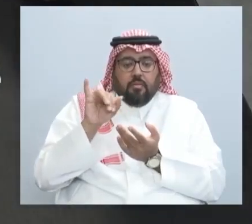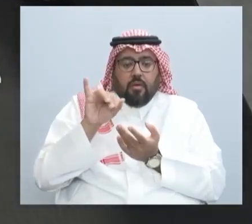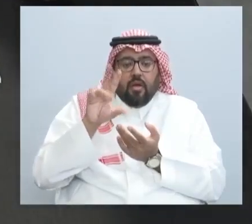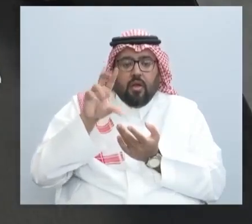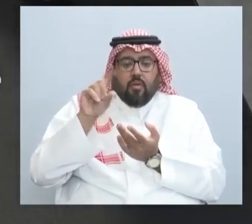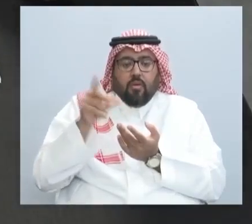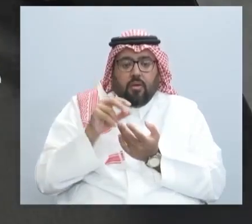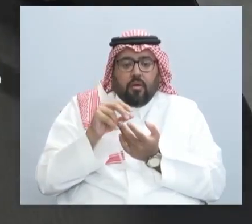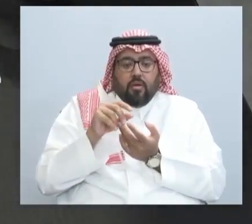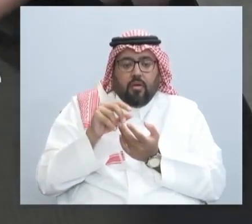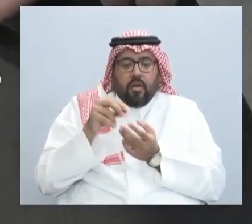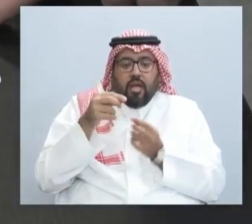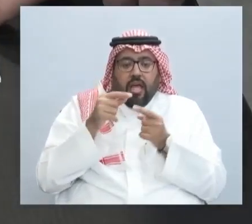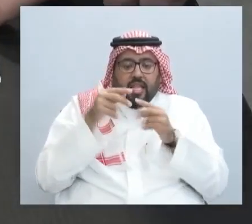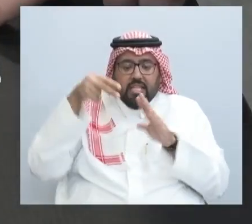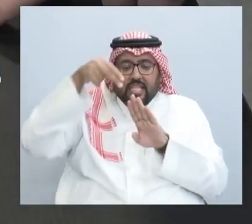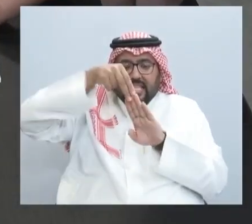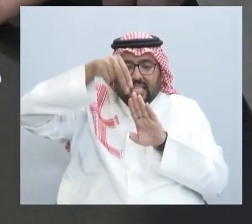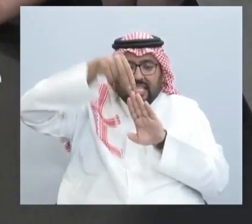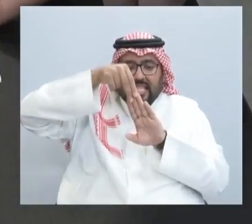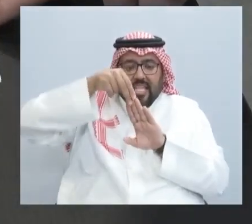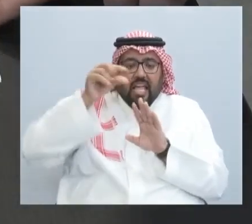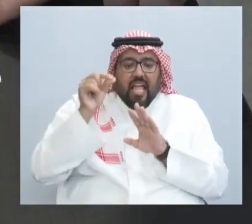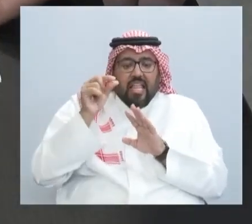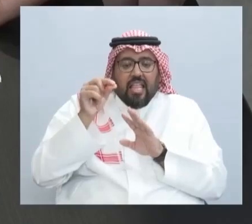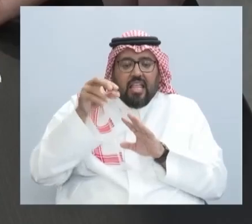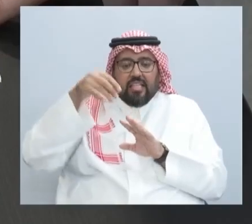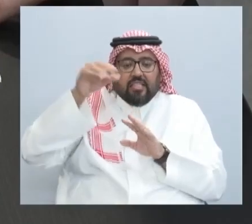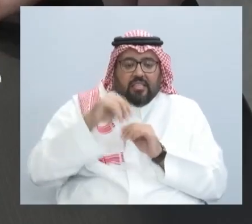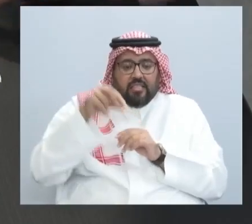تشاهدون امامكم مشابك من ورق الحديد نقوم